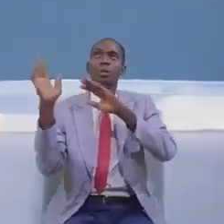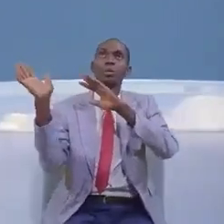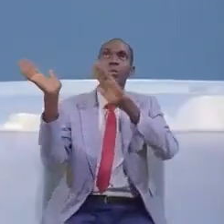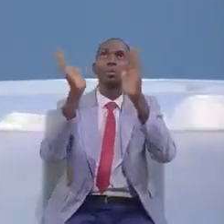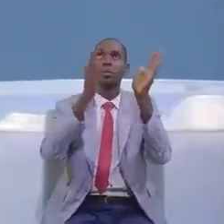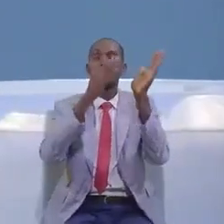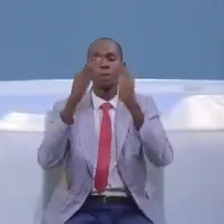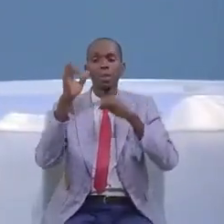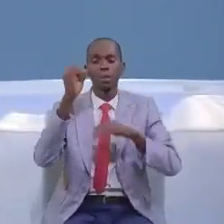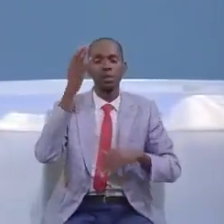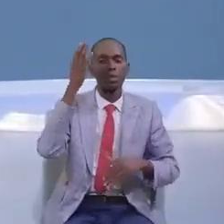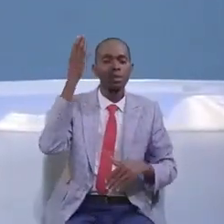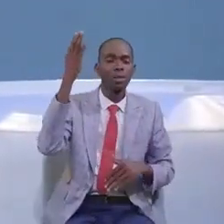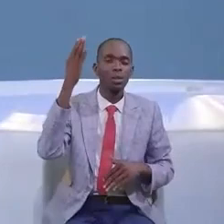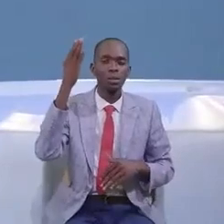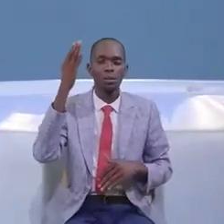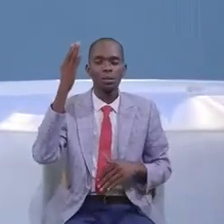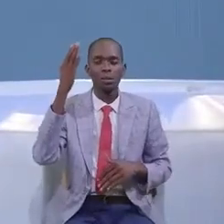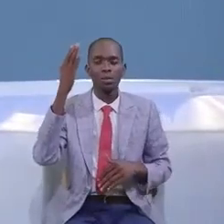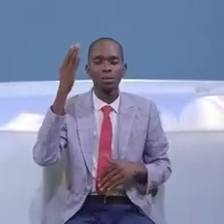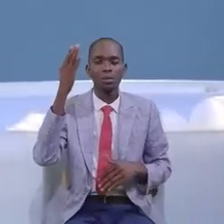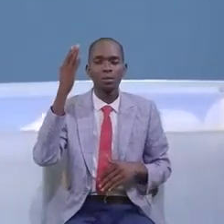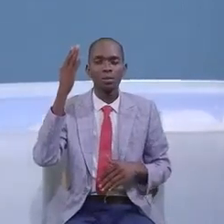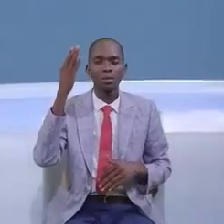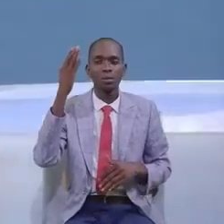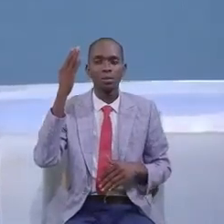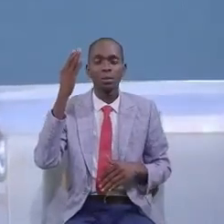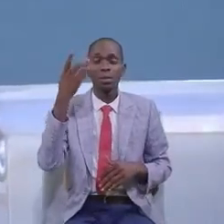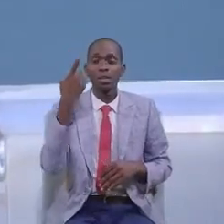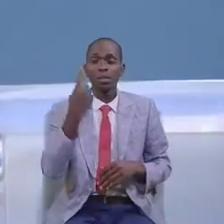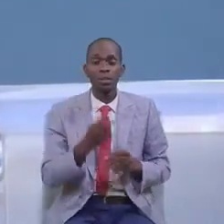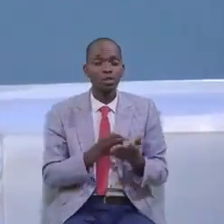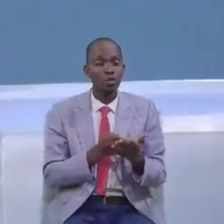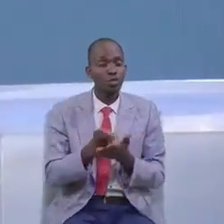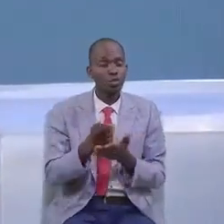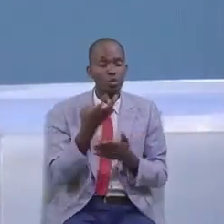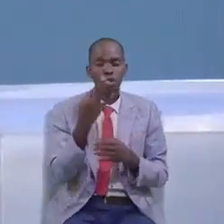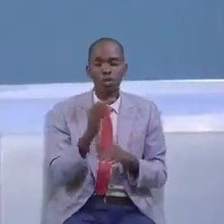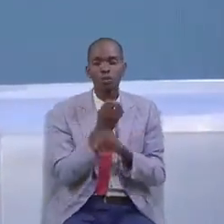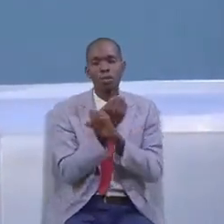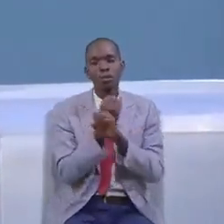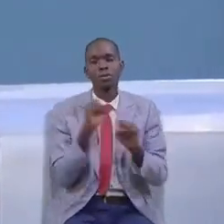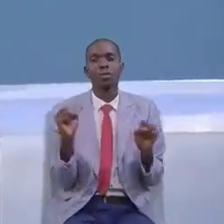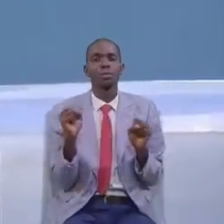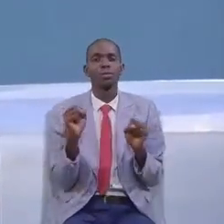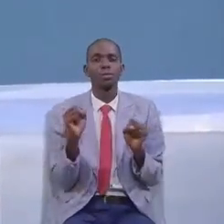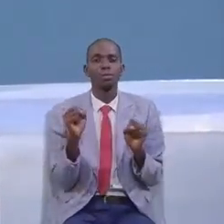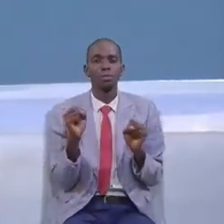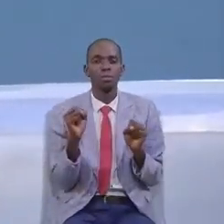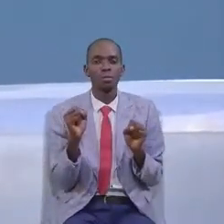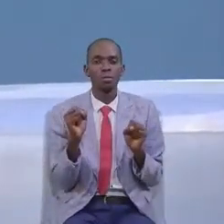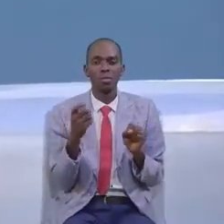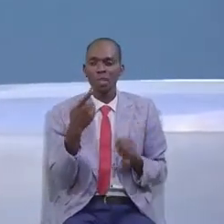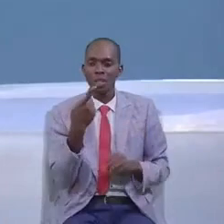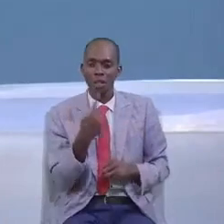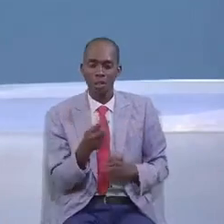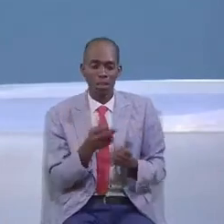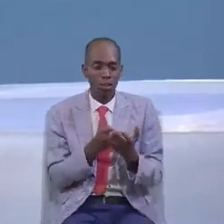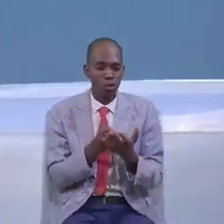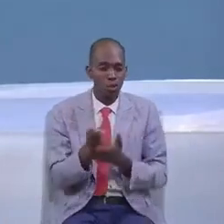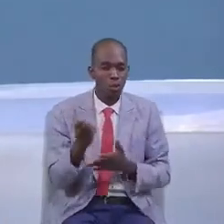కూడా మేఘములతో మధ్యలో పరిశుద్ధుల్ని కలుసుకుంటాం. ది ట్రూత్ ఆఫ్ salvation, రక్షణ సత్యము, ది ట్రూత్